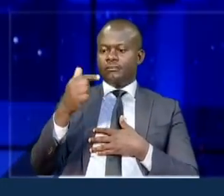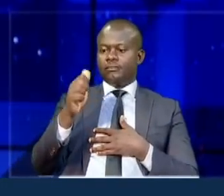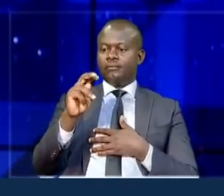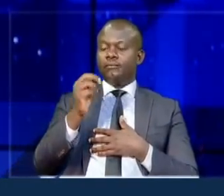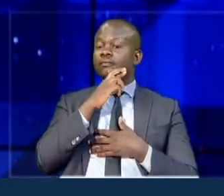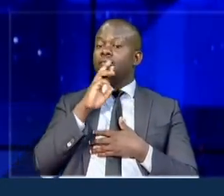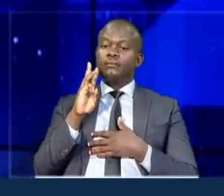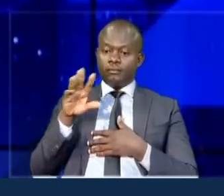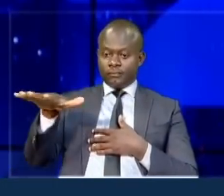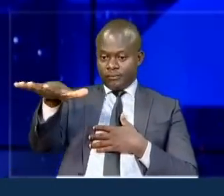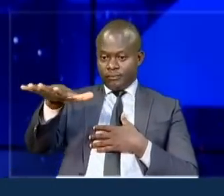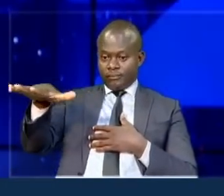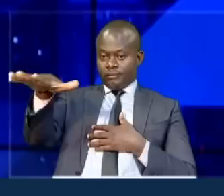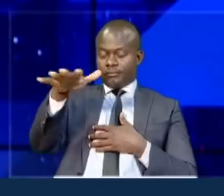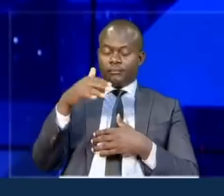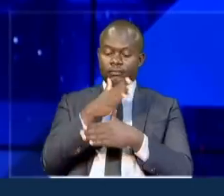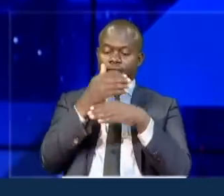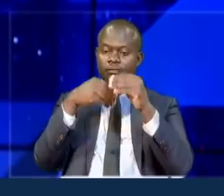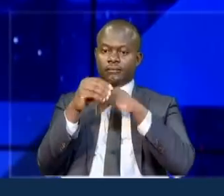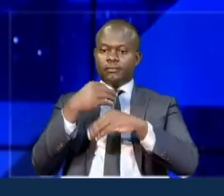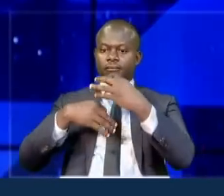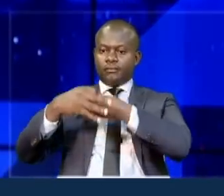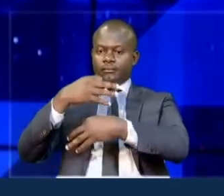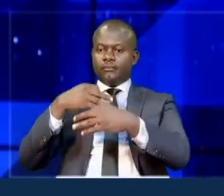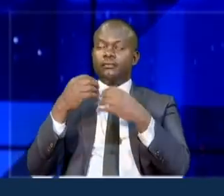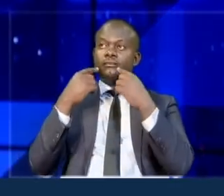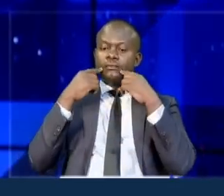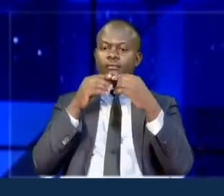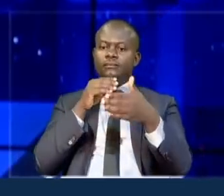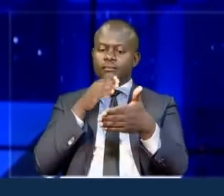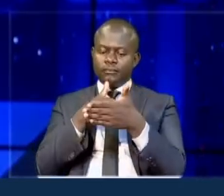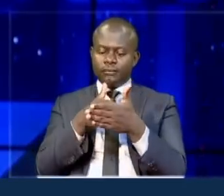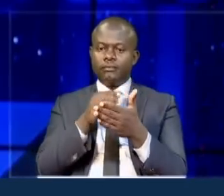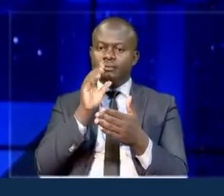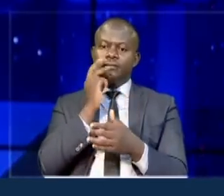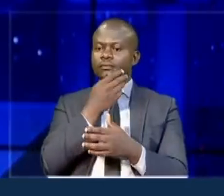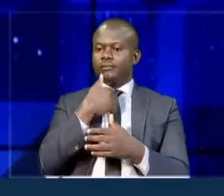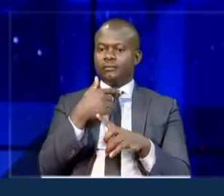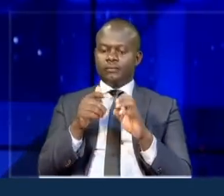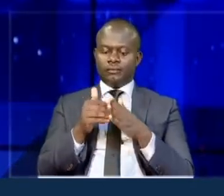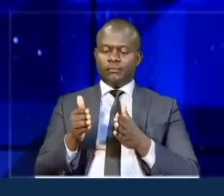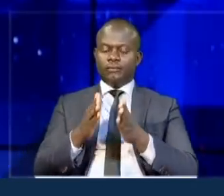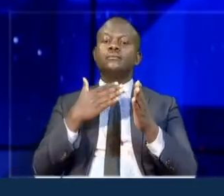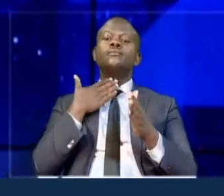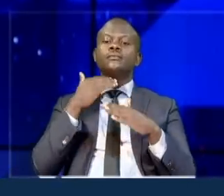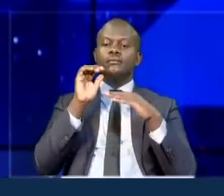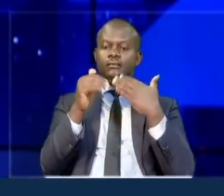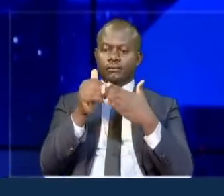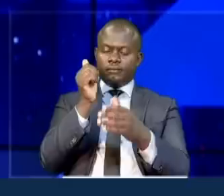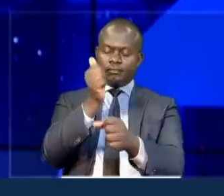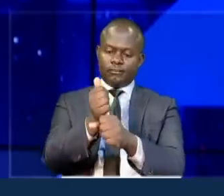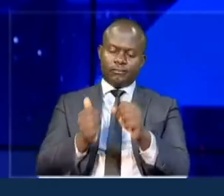w'Inganda n'Ubucuruzi yabasuraga bamubwiye ko babangamiwe no kuba nta mazi bafite, ndetse ngo n'imihanda bakifuza ko